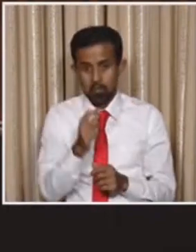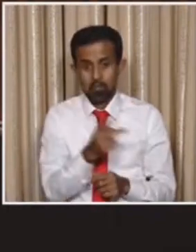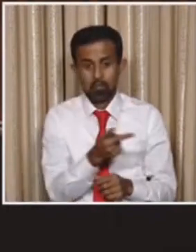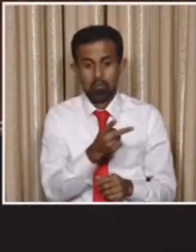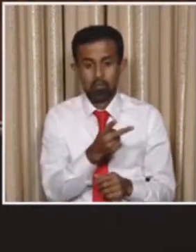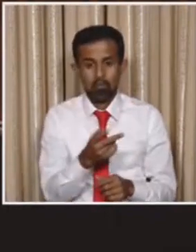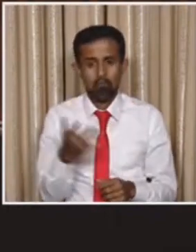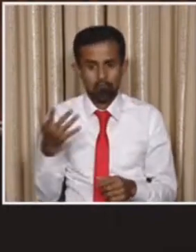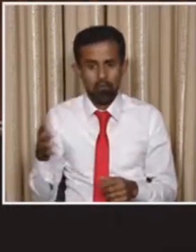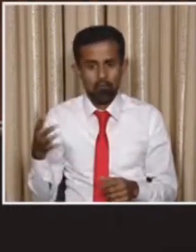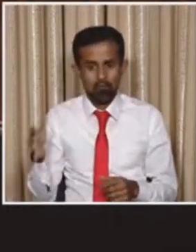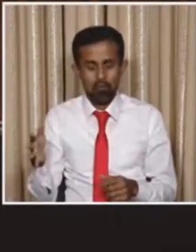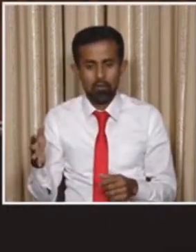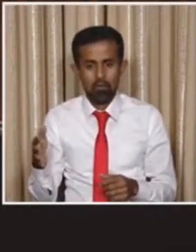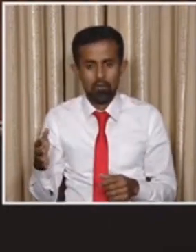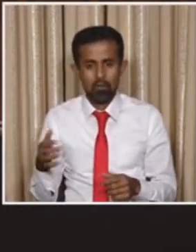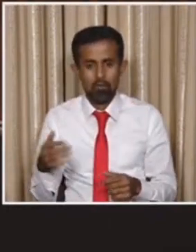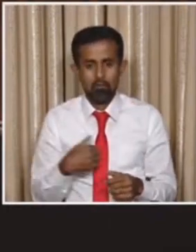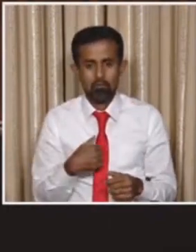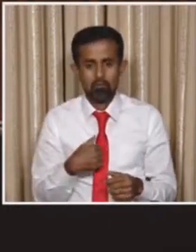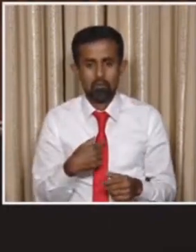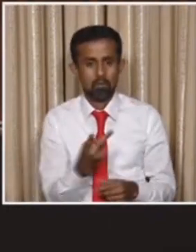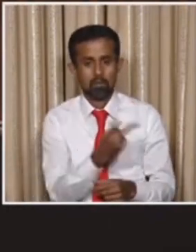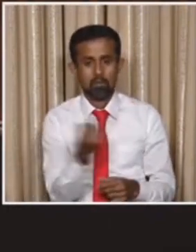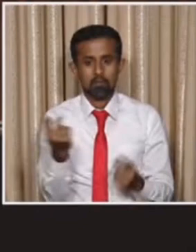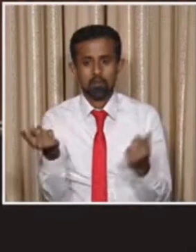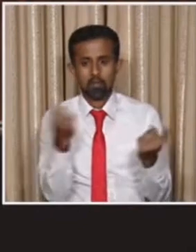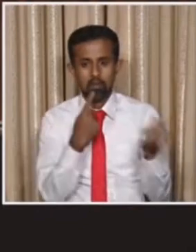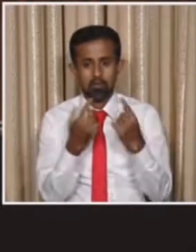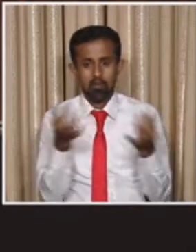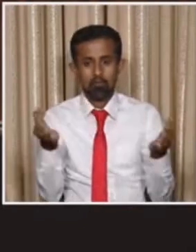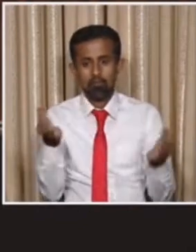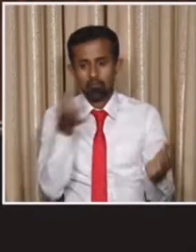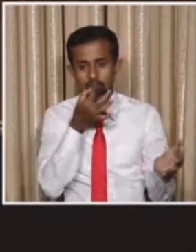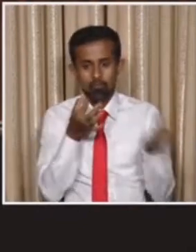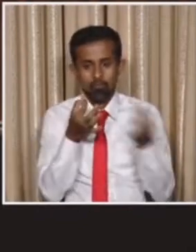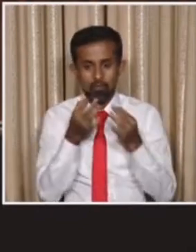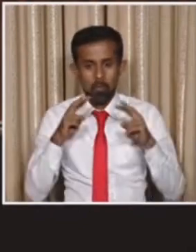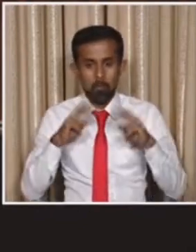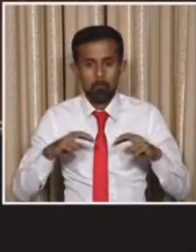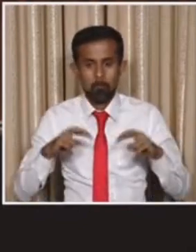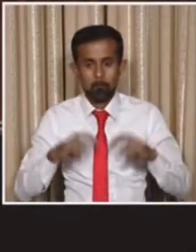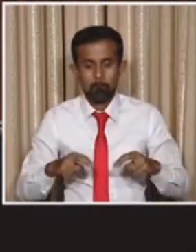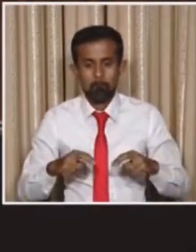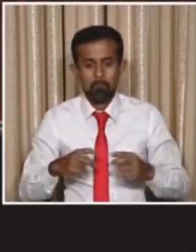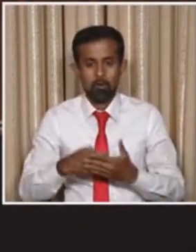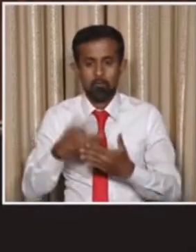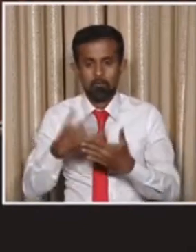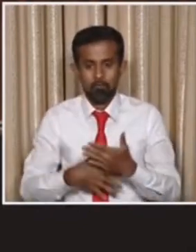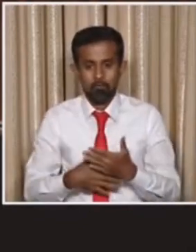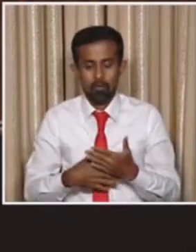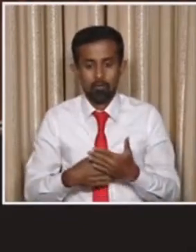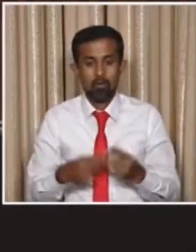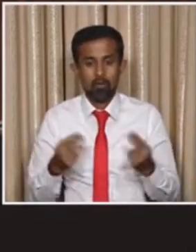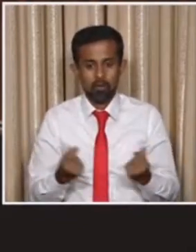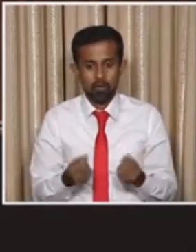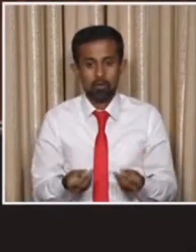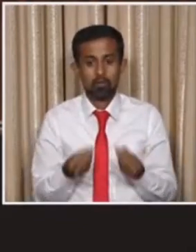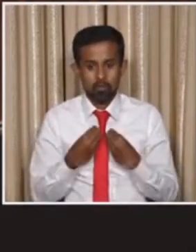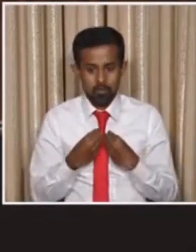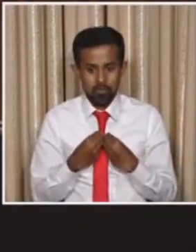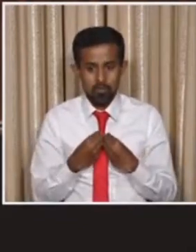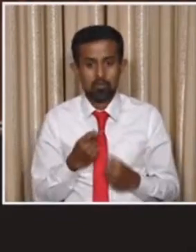කියන කියා මා වෙත දෙපාර්ශ්වයෙන් ඉදිරිපත් වූ පැමිණිලි පිළිබඳව විමර්ශනය කොට වාර්තාවක් මා වෙත කඩිනමින් ඉදිරිපත් කිරීම